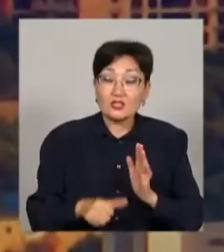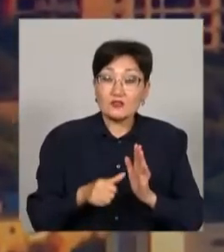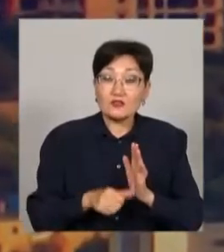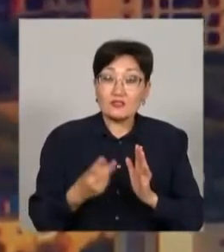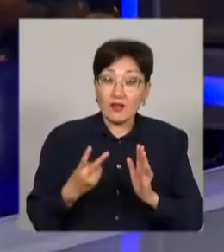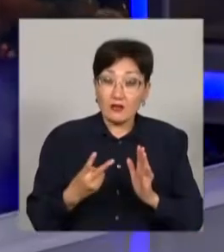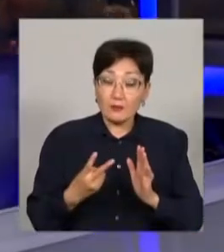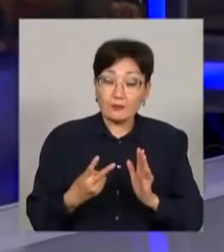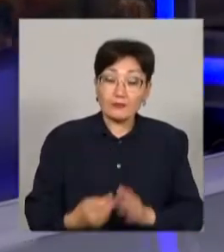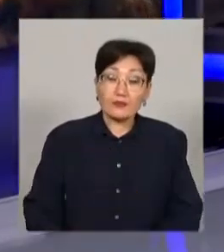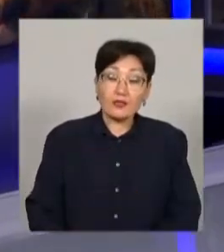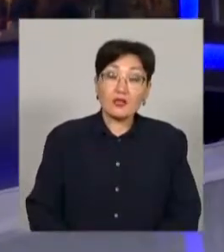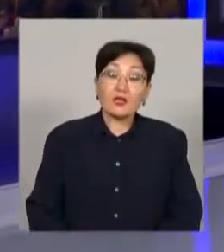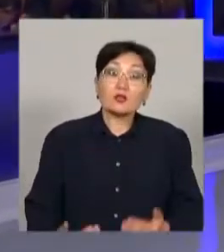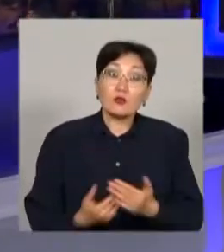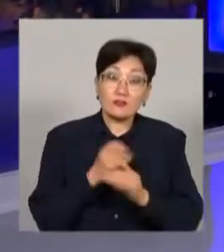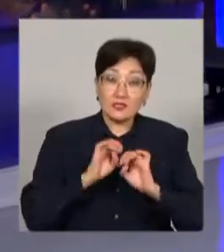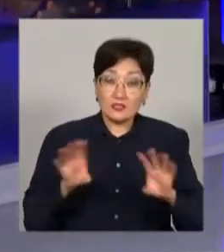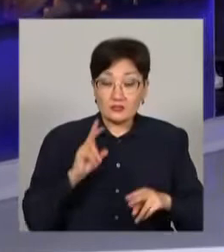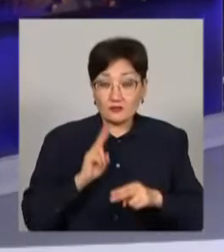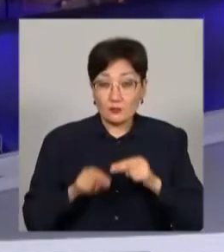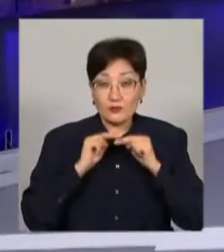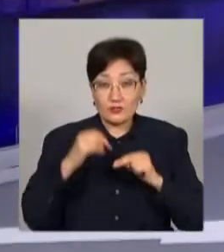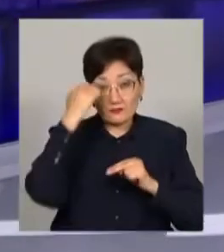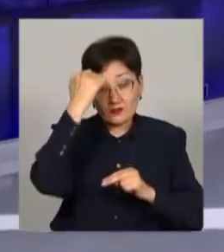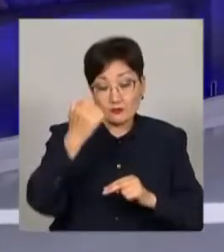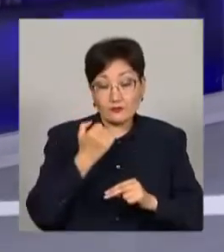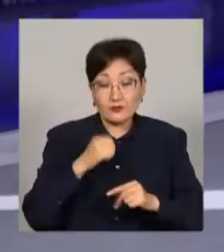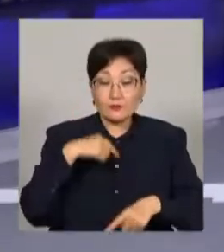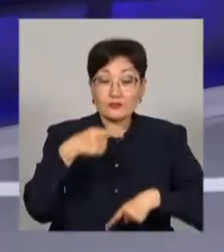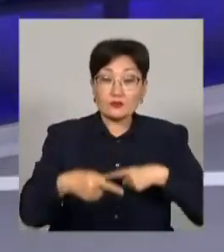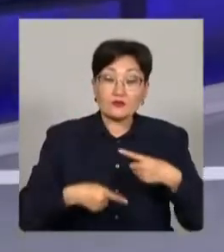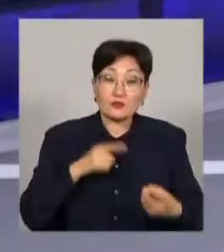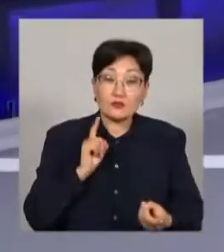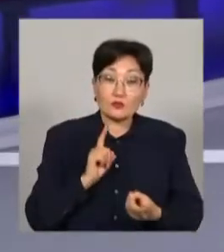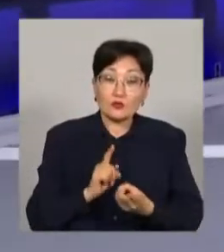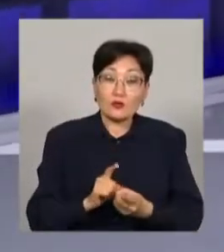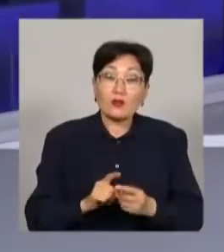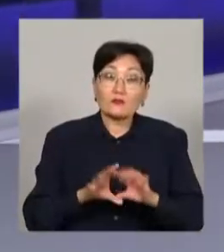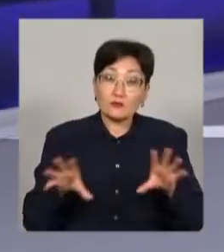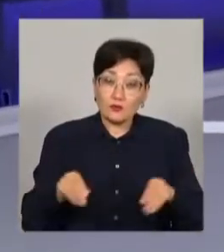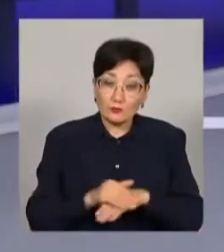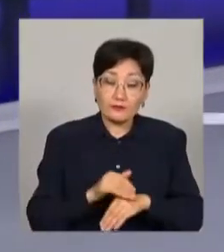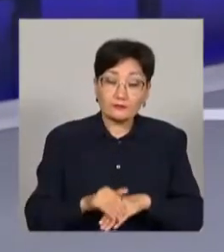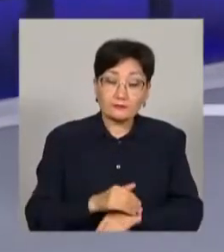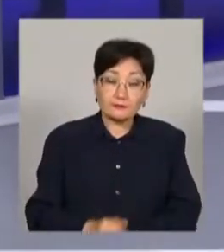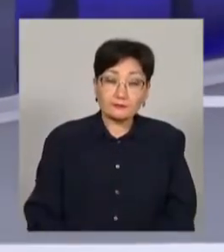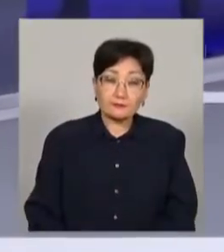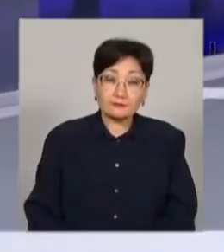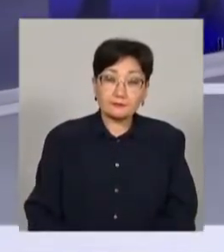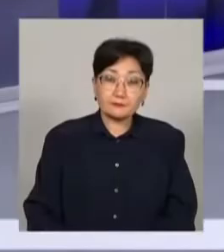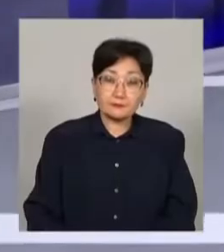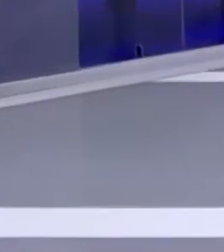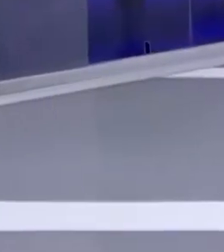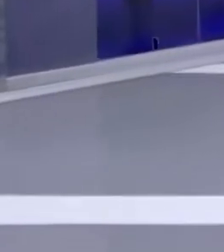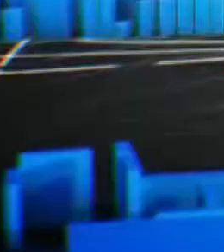8-775-732-88-62. На этом наш выпуск завершен. Не пропустите вечерний выпуск новостей в 19:30. Всего доброго. До встречи.